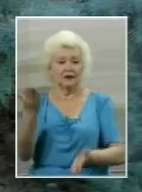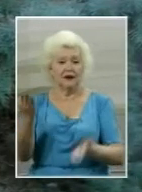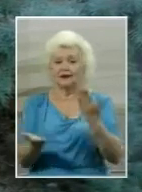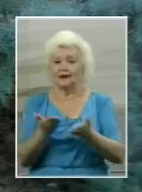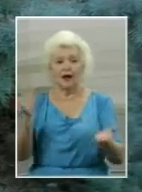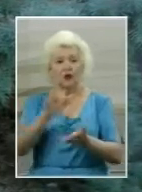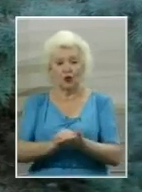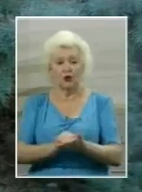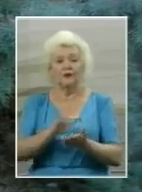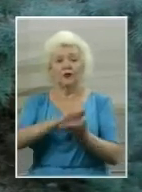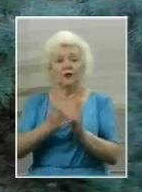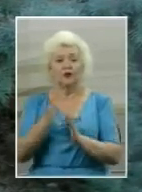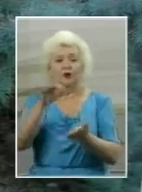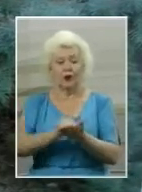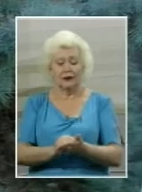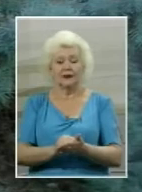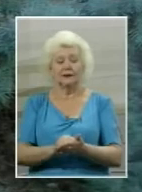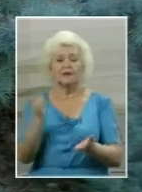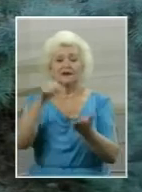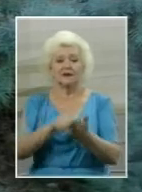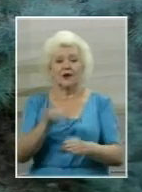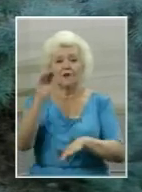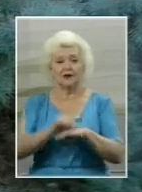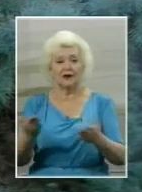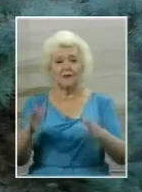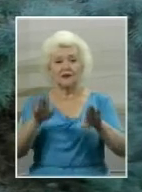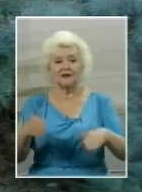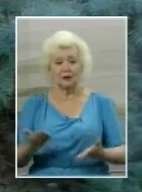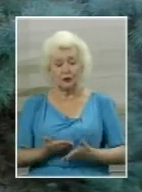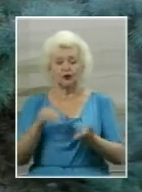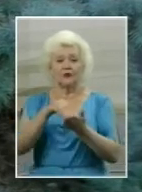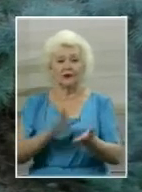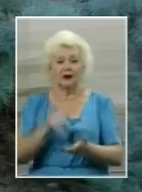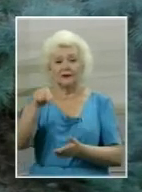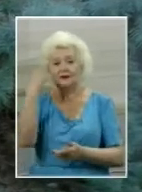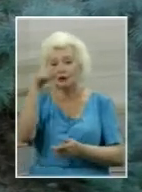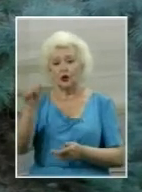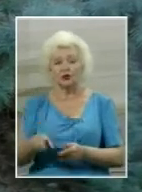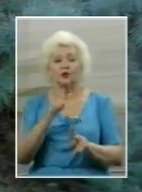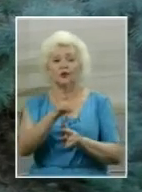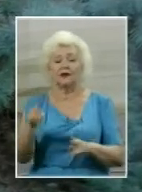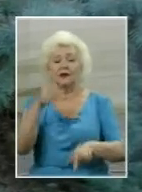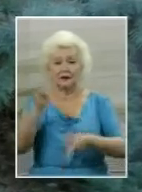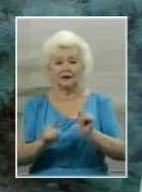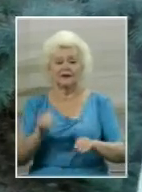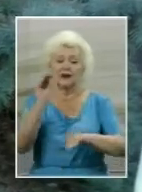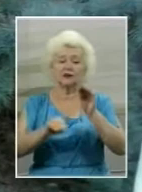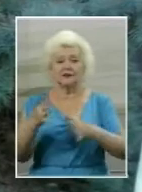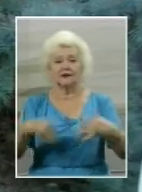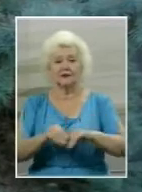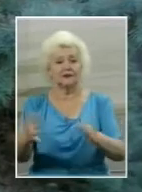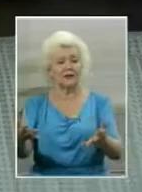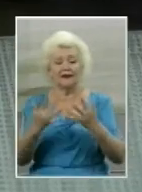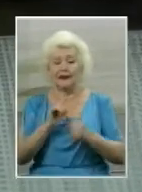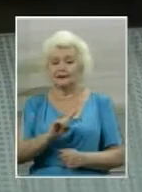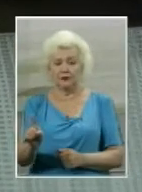договору оренди, їм призначається за фактичним місцем проживання і враховуються ті особи, які дійсно проживають. Тобто склад сім'ї їх ми не